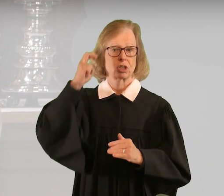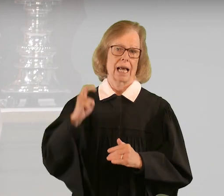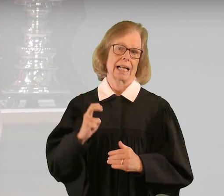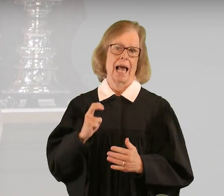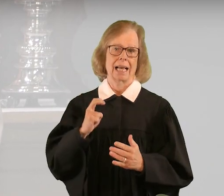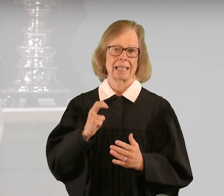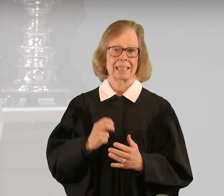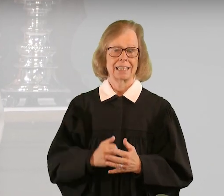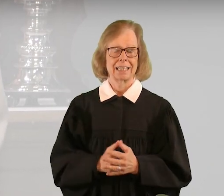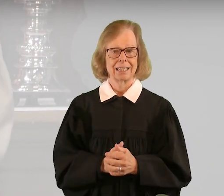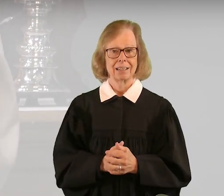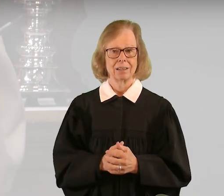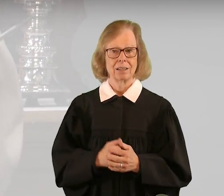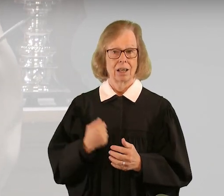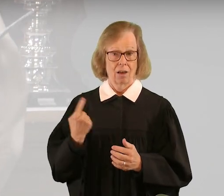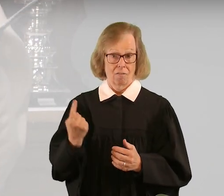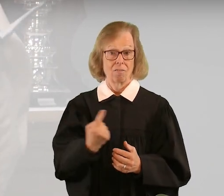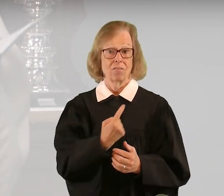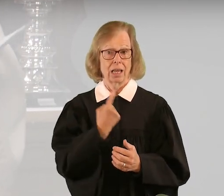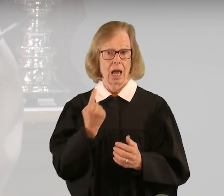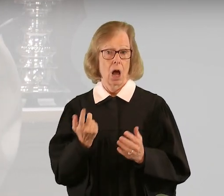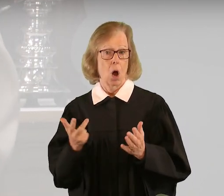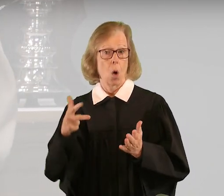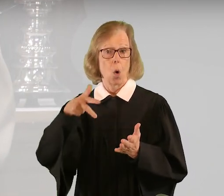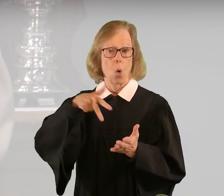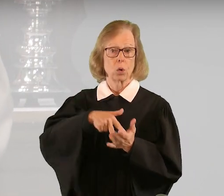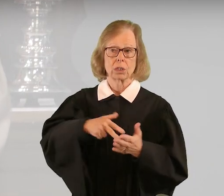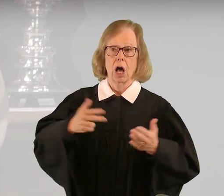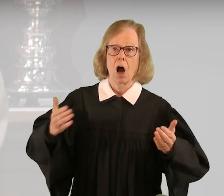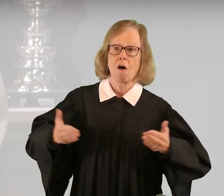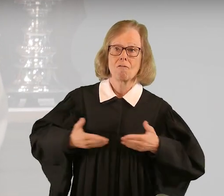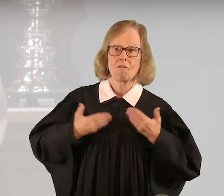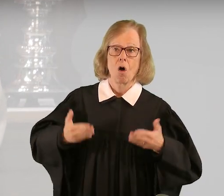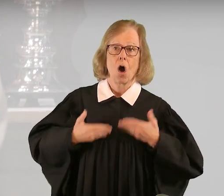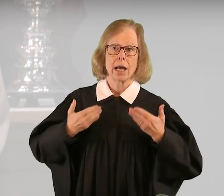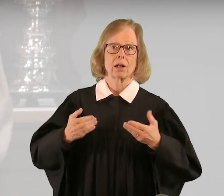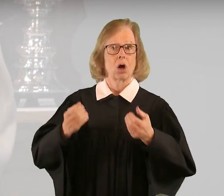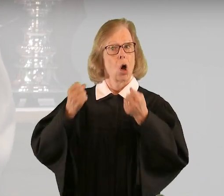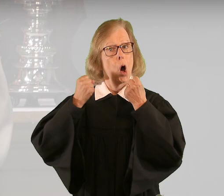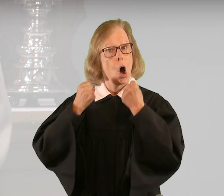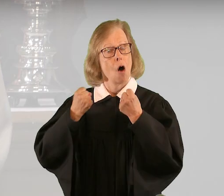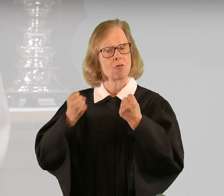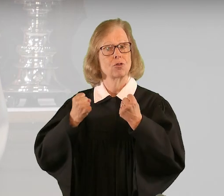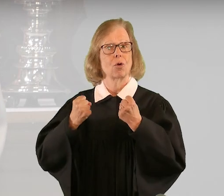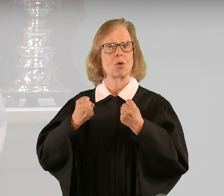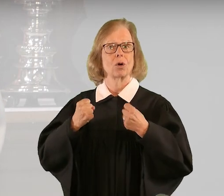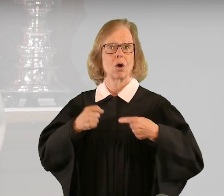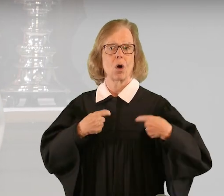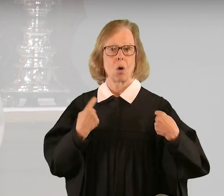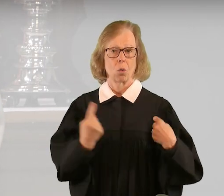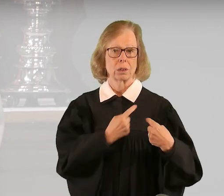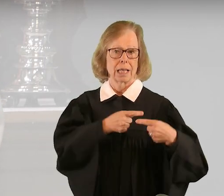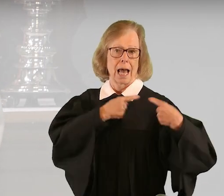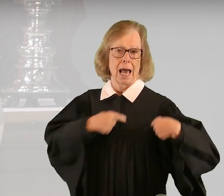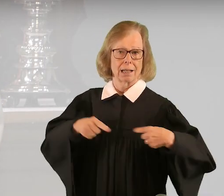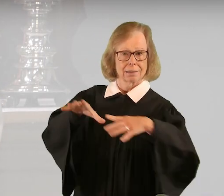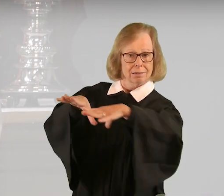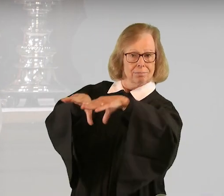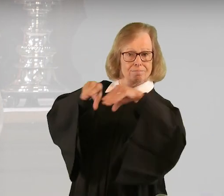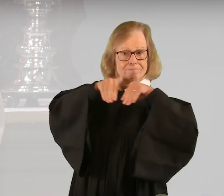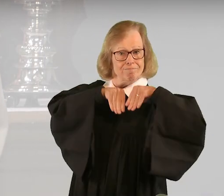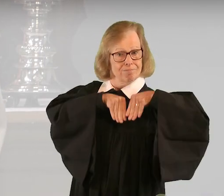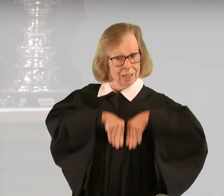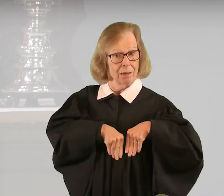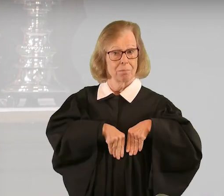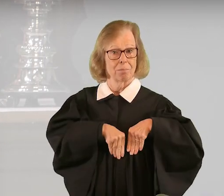Steinhagen. Lasst uns die österliche Freude und Hoffnung in unsere Herzen aufnehmen.